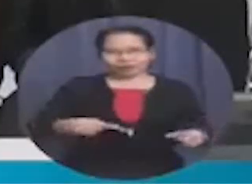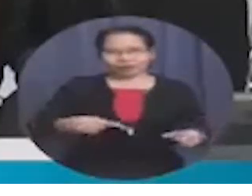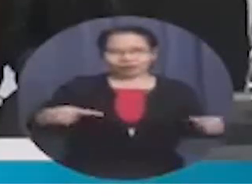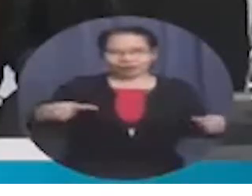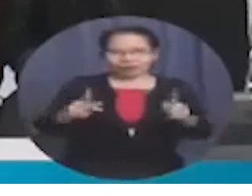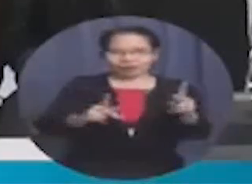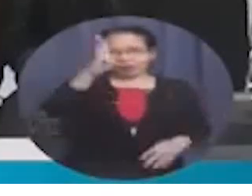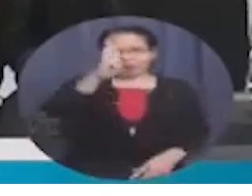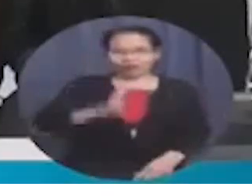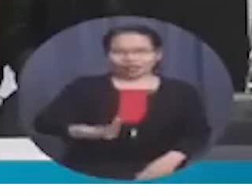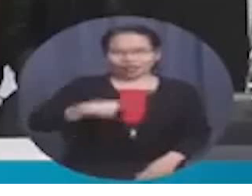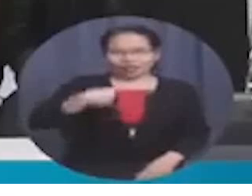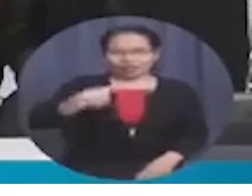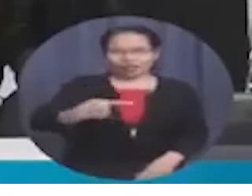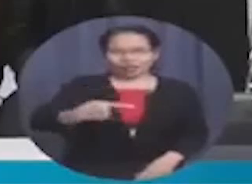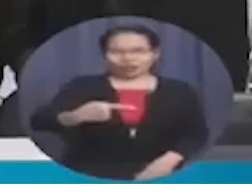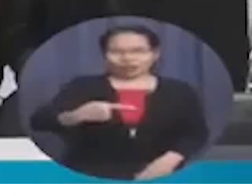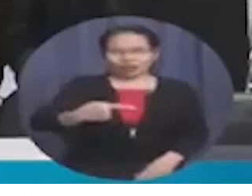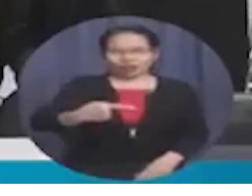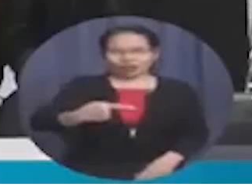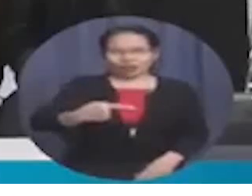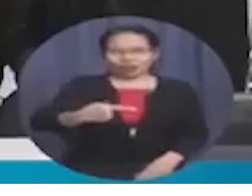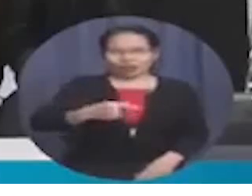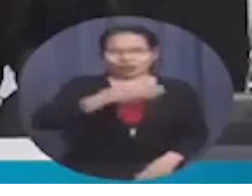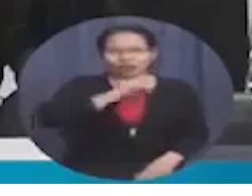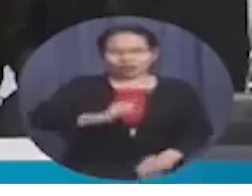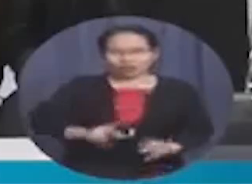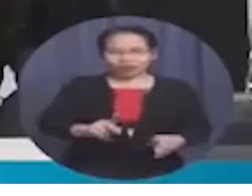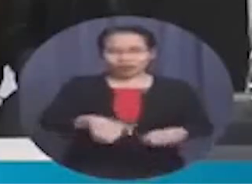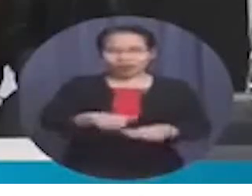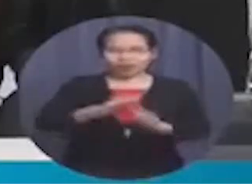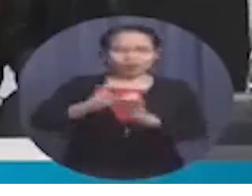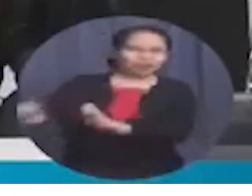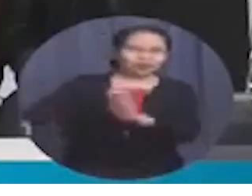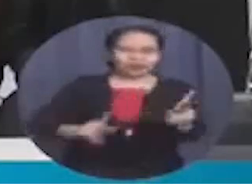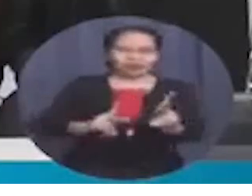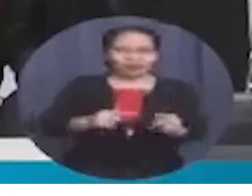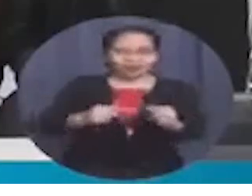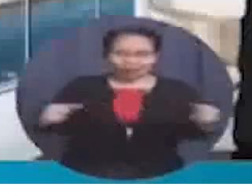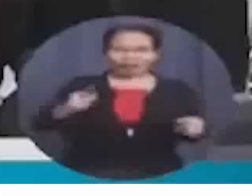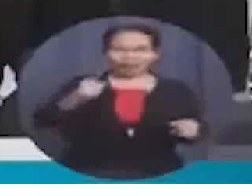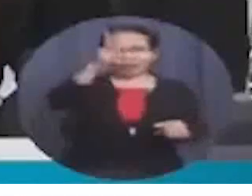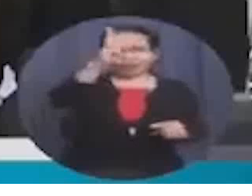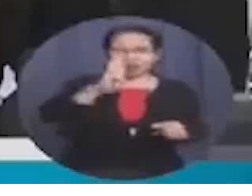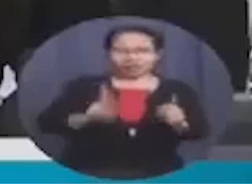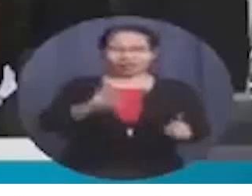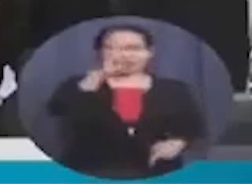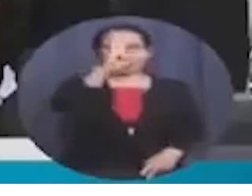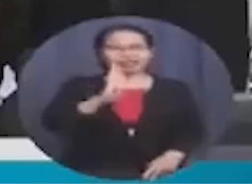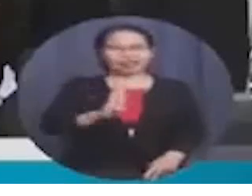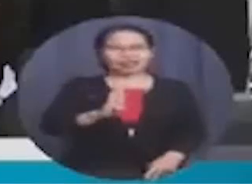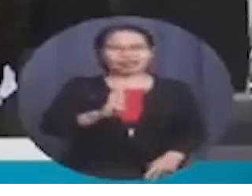kaaway ng tao ng Diyos. Ang may sabi nun na ang dating daan, nilakaran ng masamang tao, yung kaaway ng tao ng